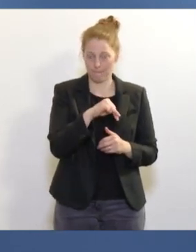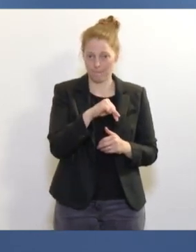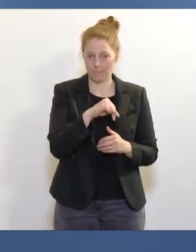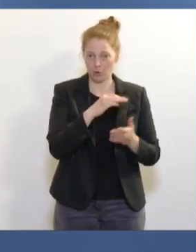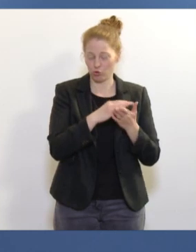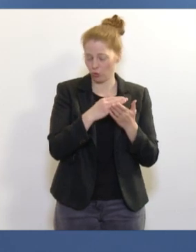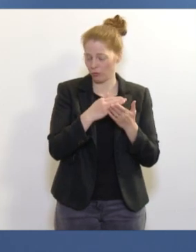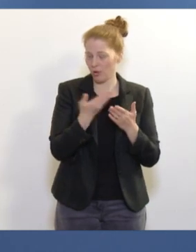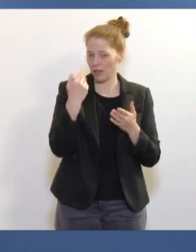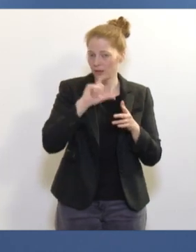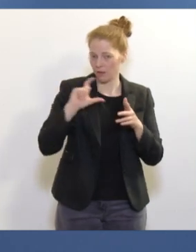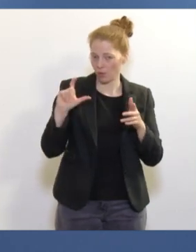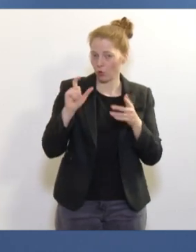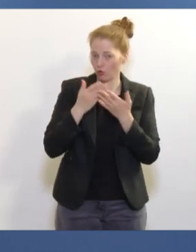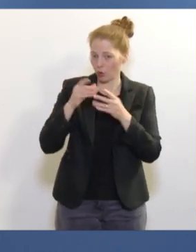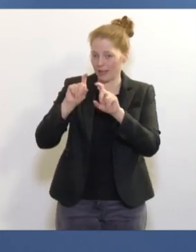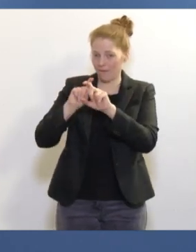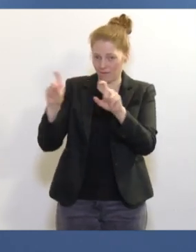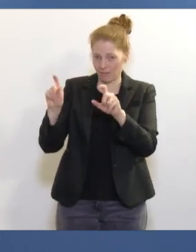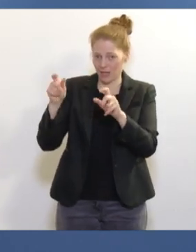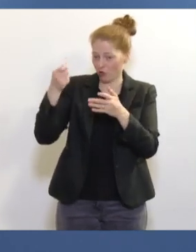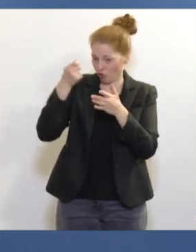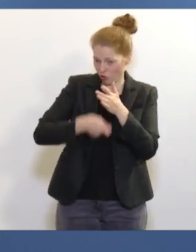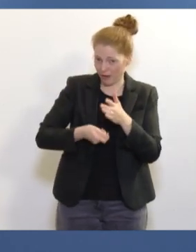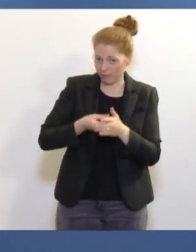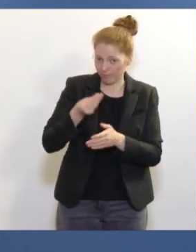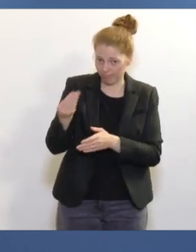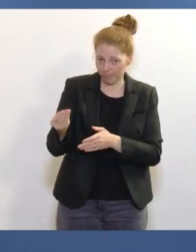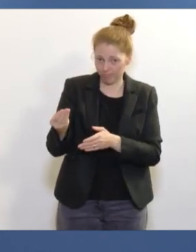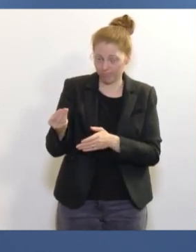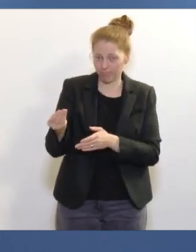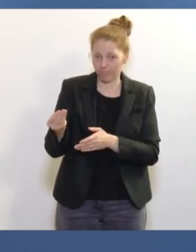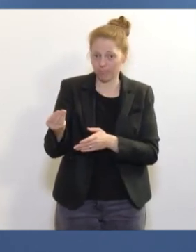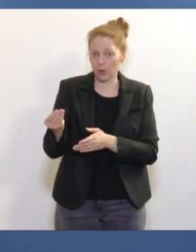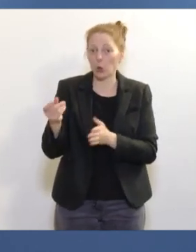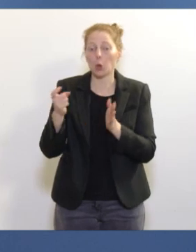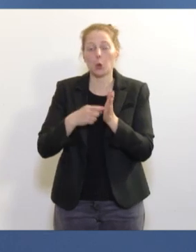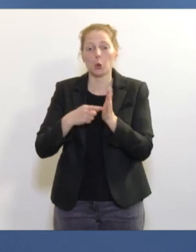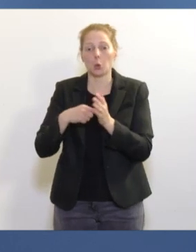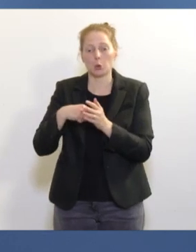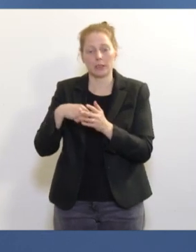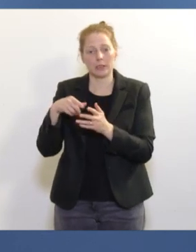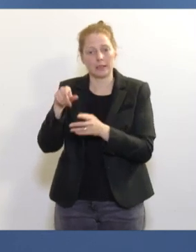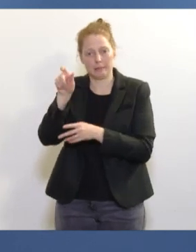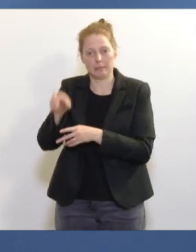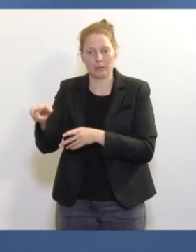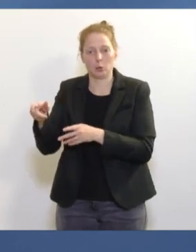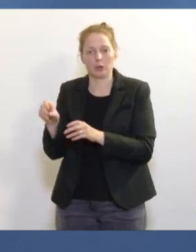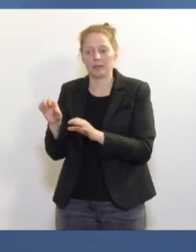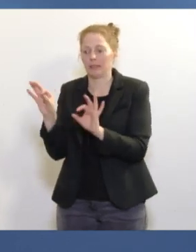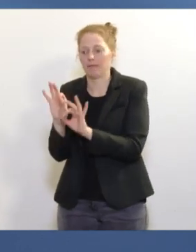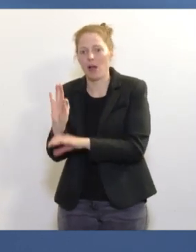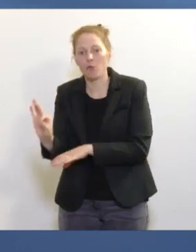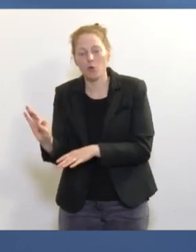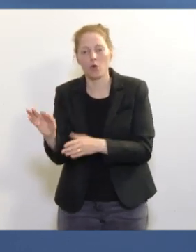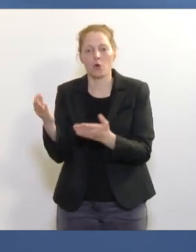dernières semaines des entreprises pour non-respect des mesures de protection ou mise en danger des salariés en lien